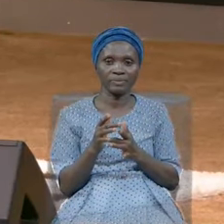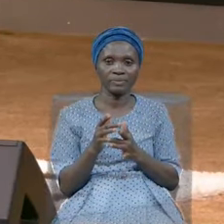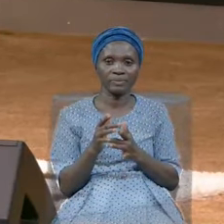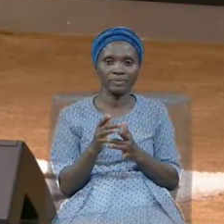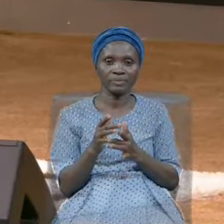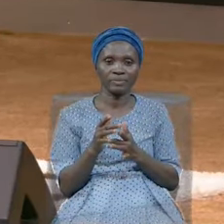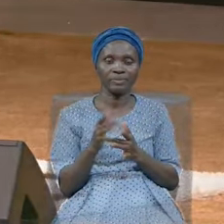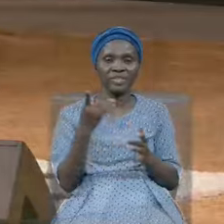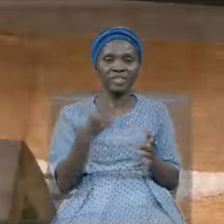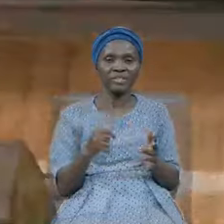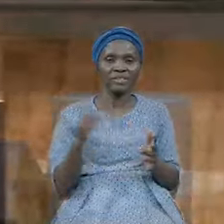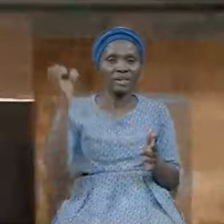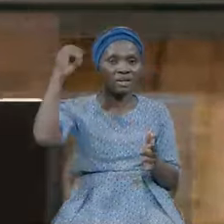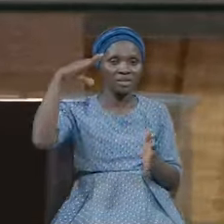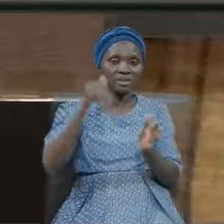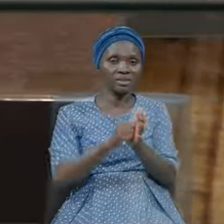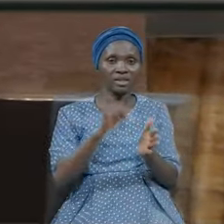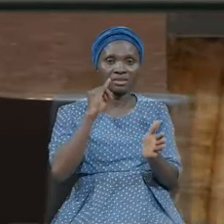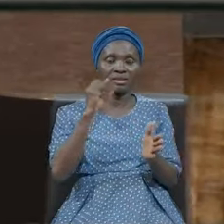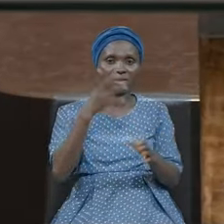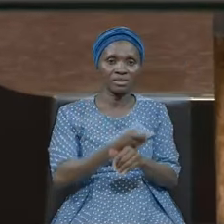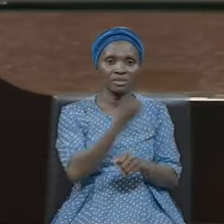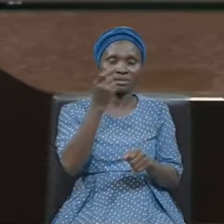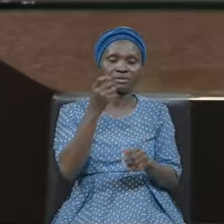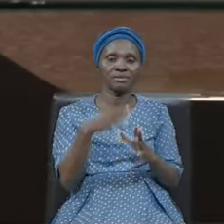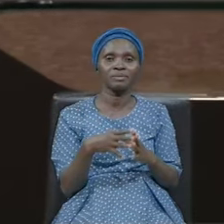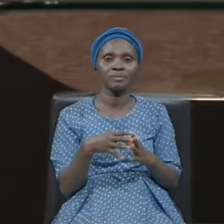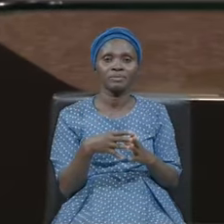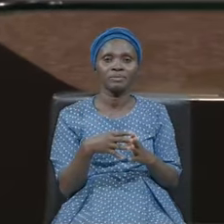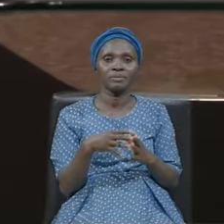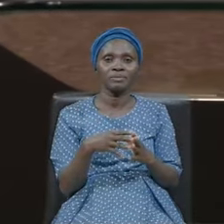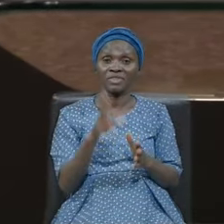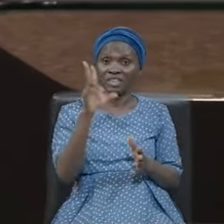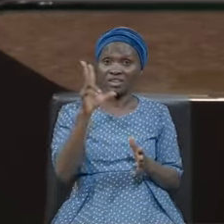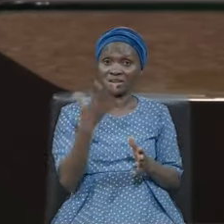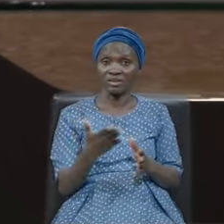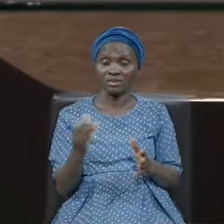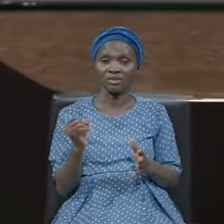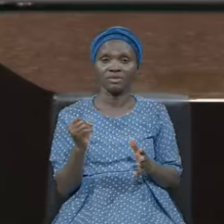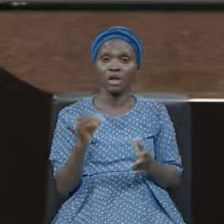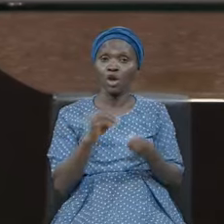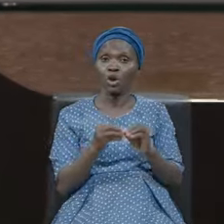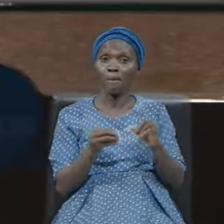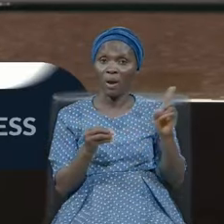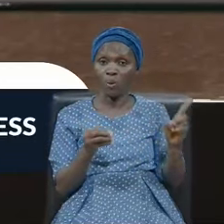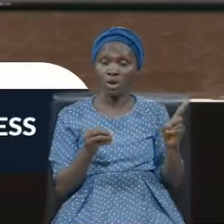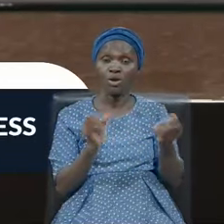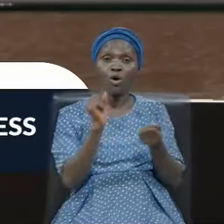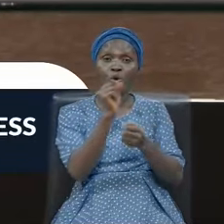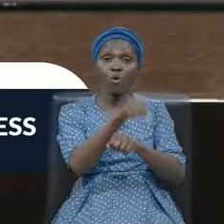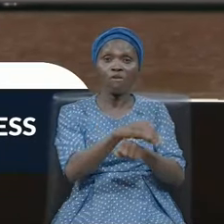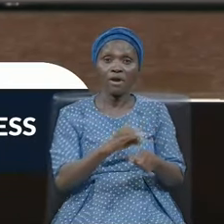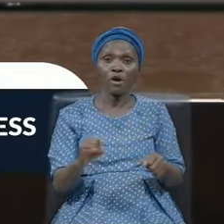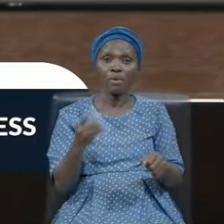C'est la grâce qui est triomphante. Nous allons voir trois sections ici. Vaincre le monde et